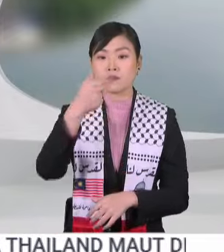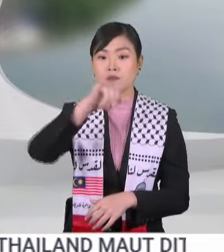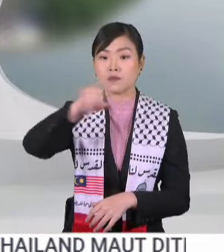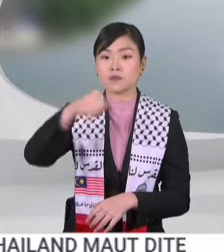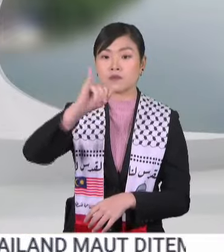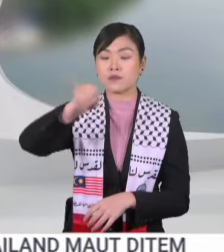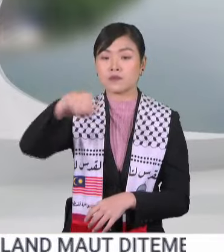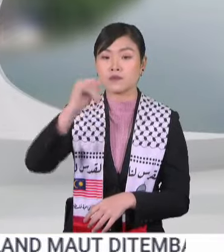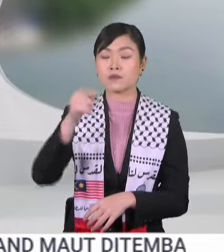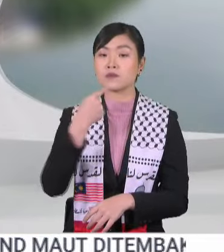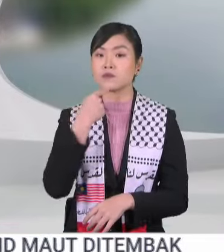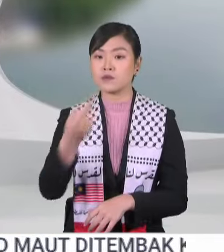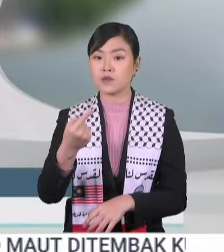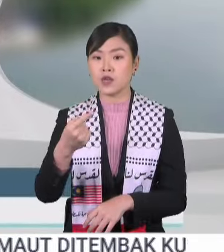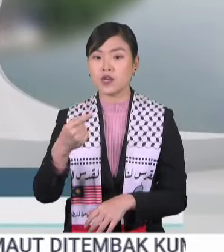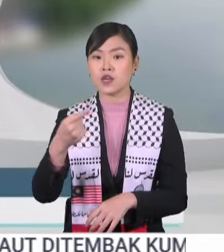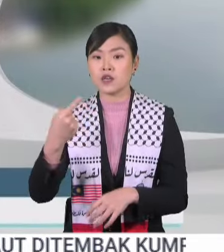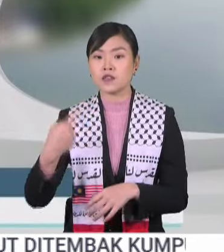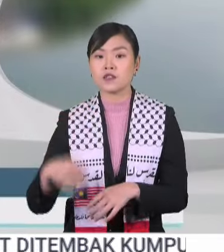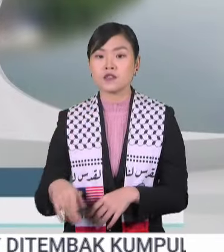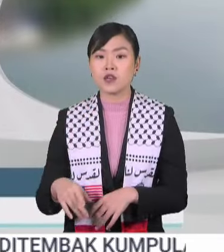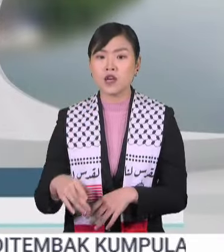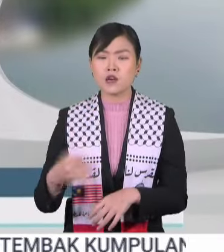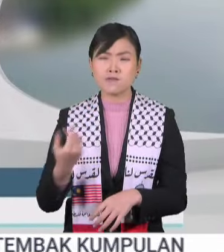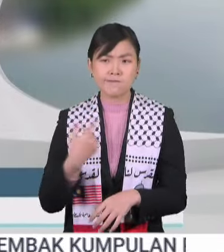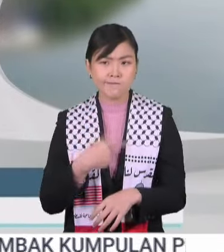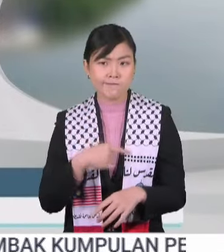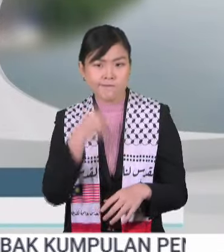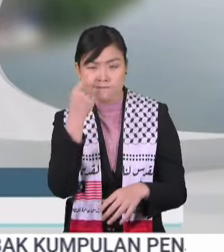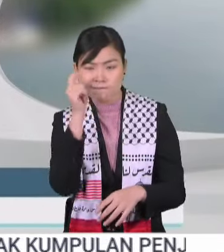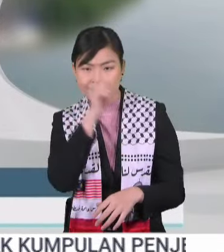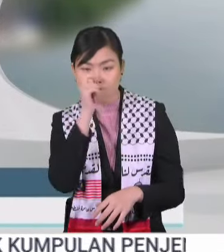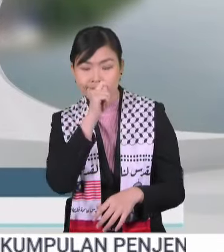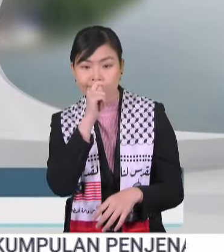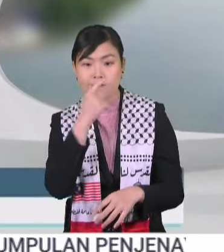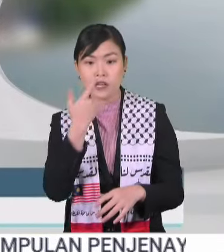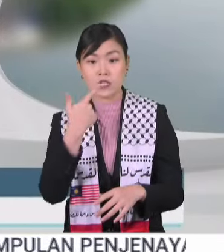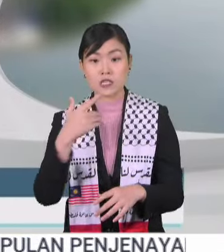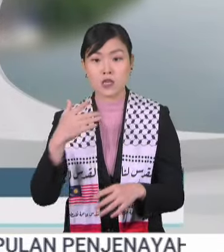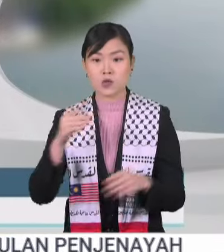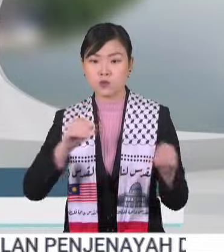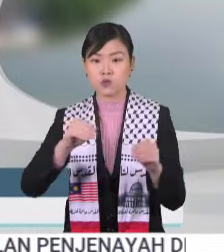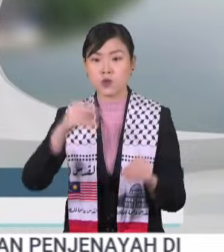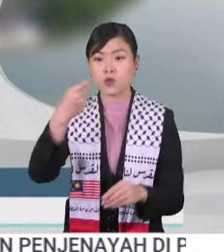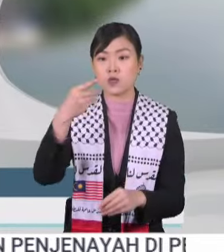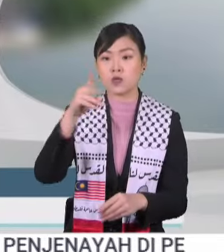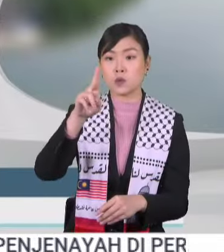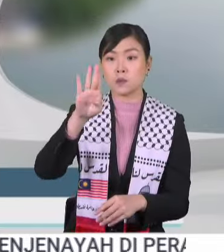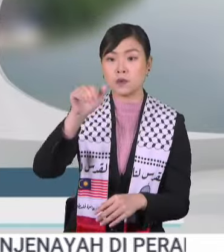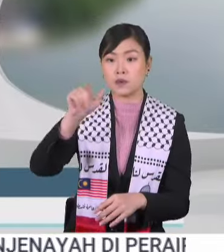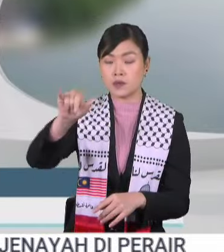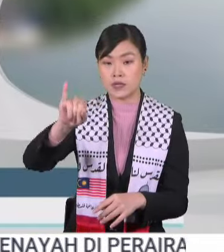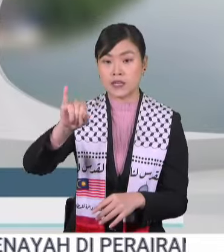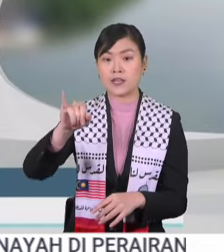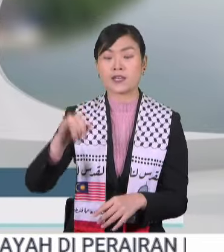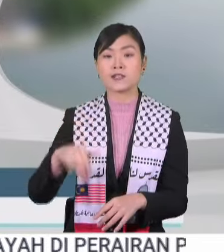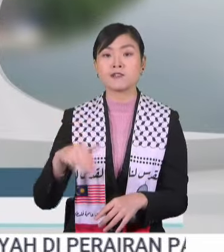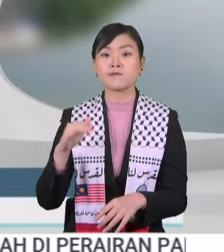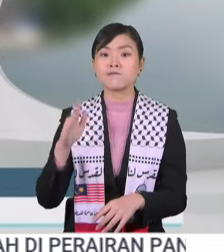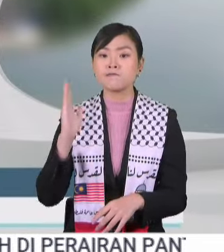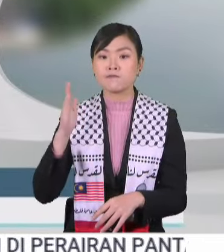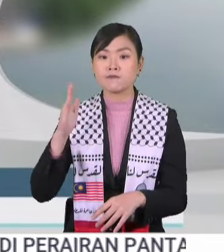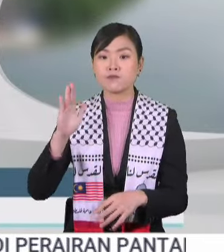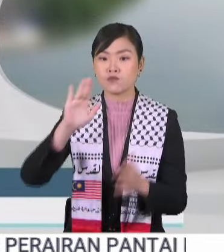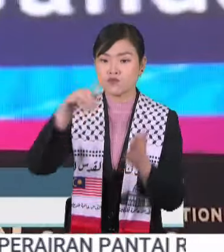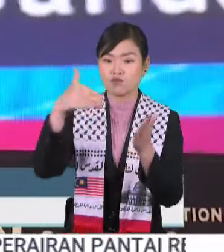menegaskan pendirian itu apabila muncul desas-desus berhubung langkah Dubai kononnya akan wujud baharu pusat wujud kerajaan